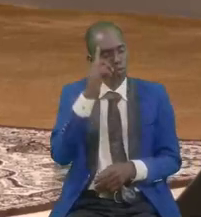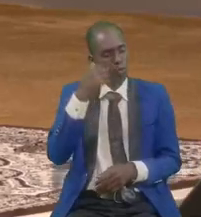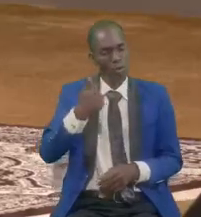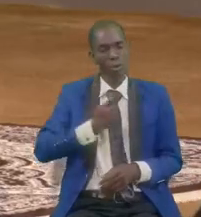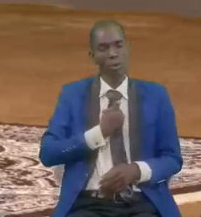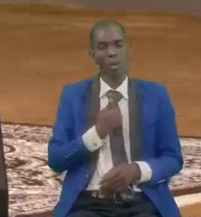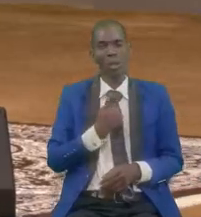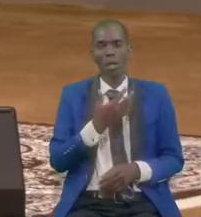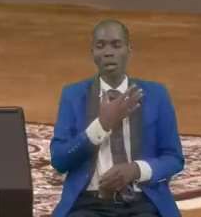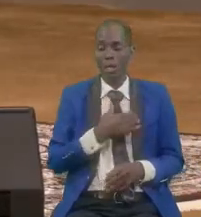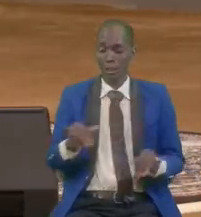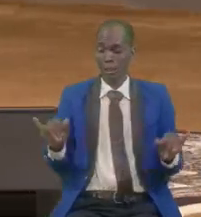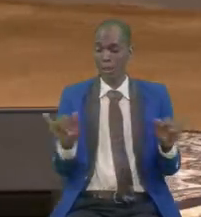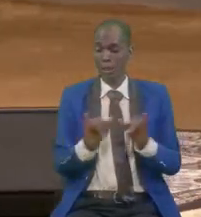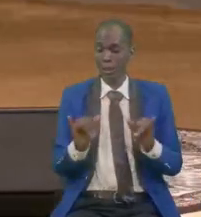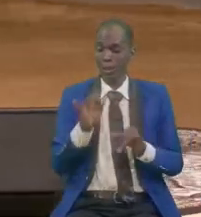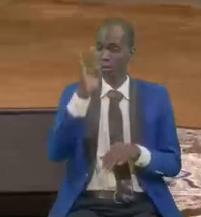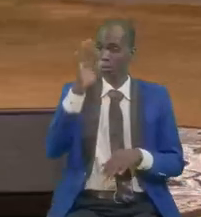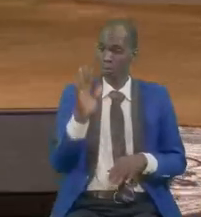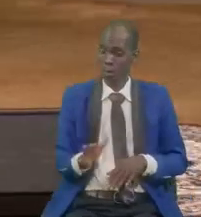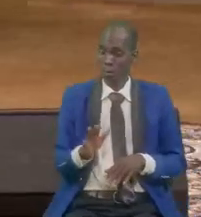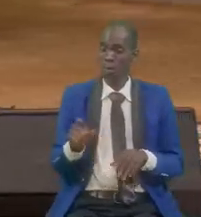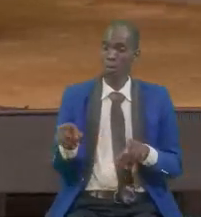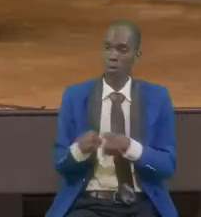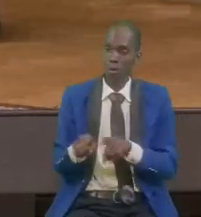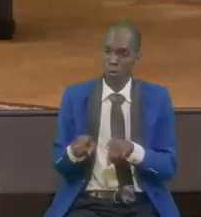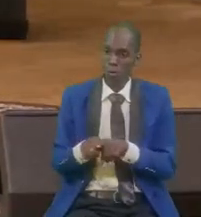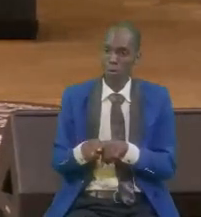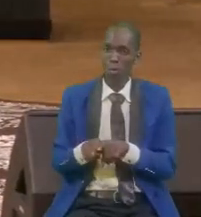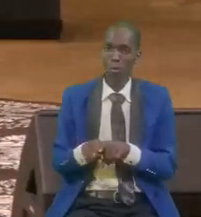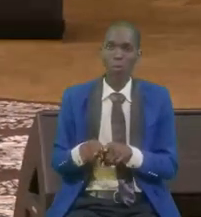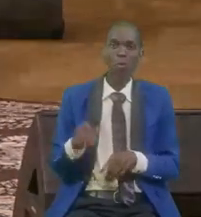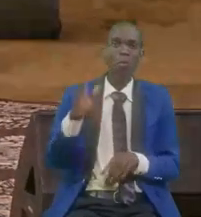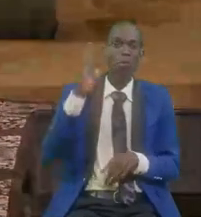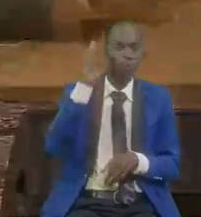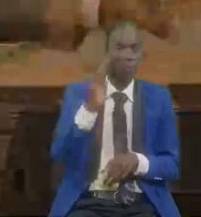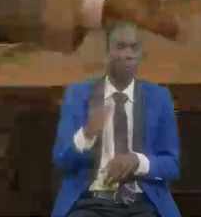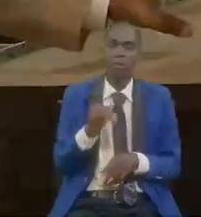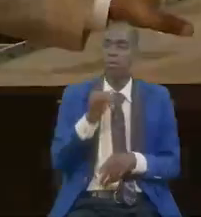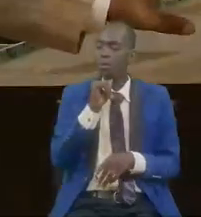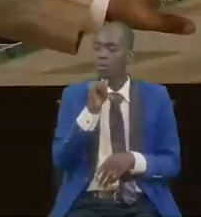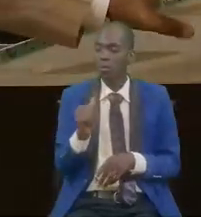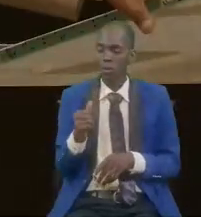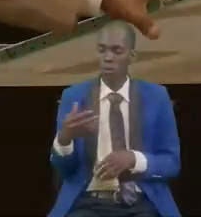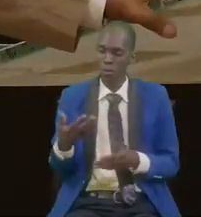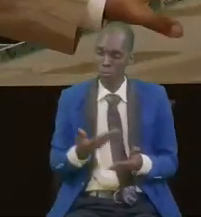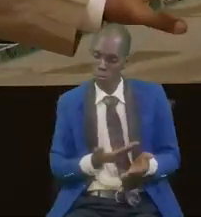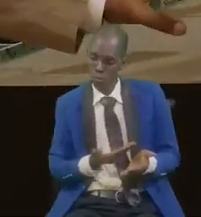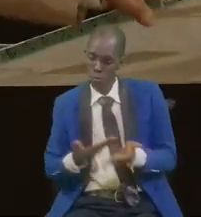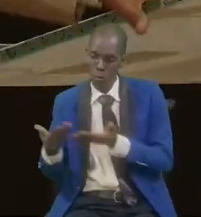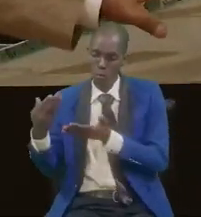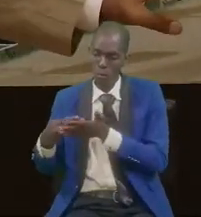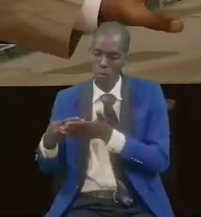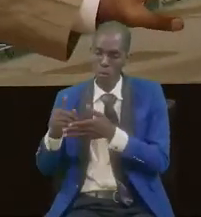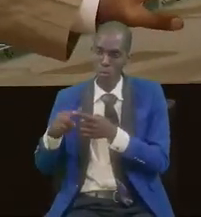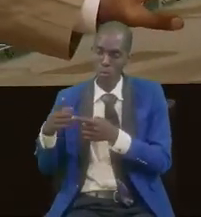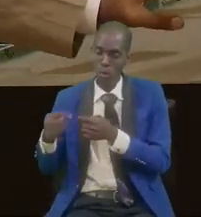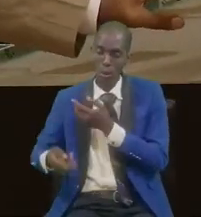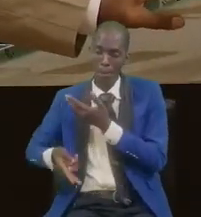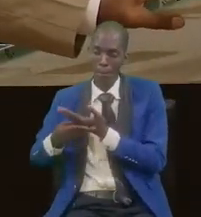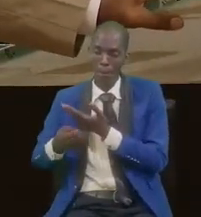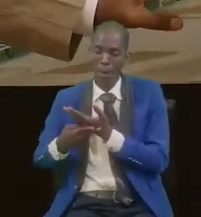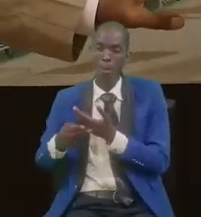aller le dépenser, le même prédicateur ne va pas amener l'argent à la banque